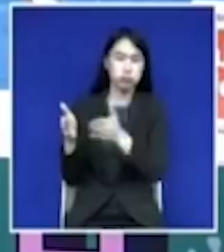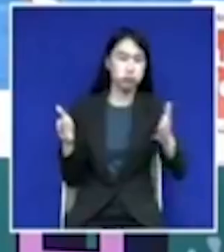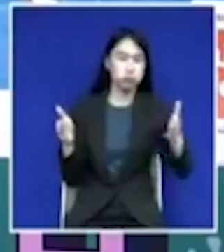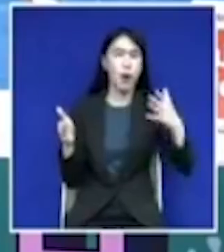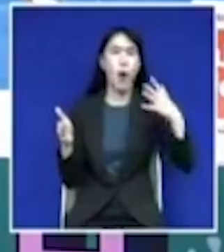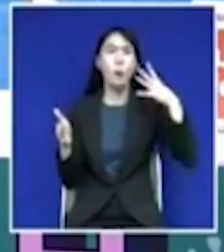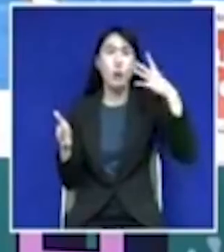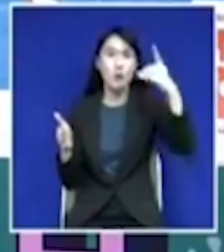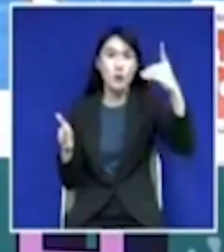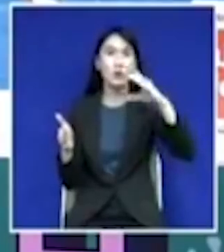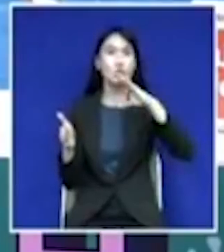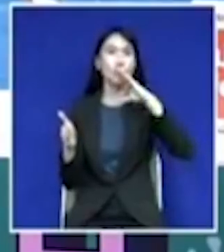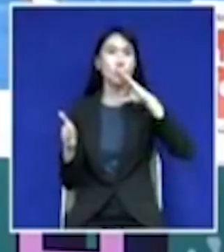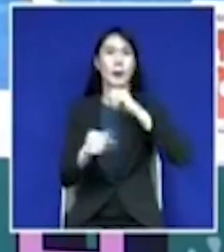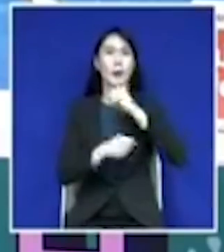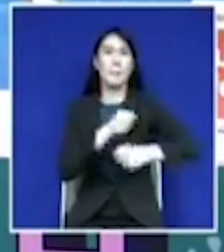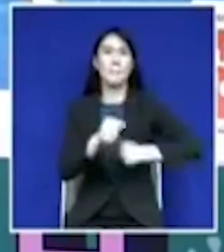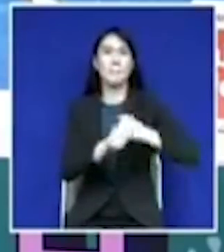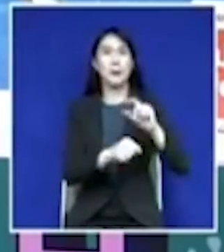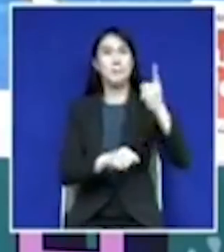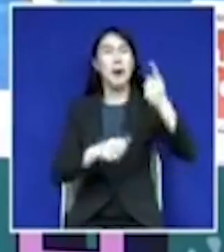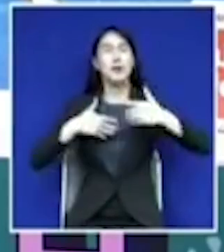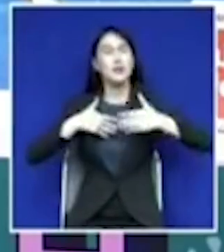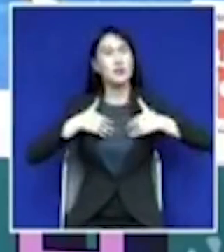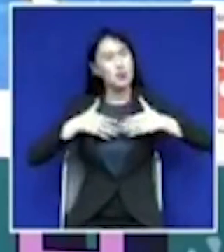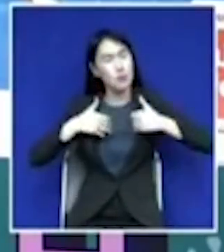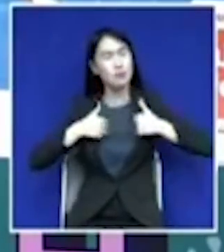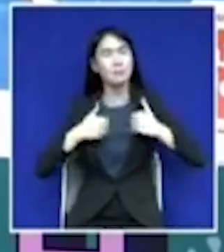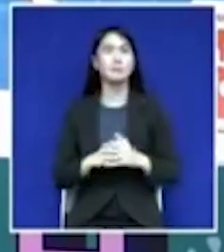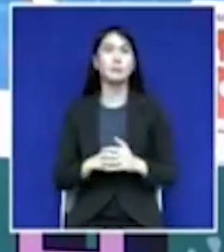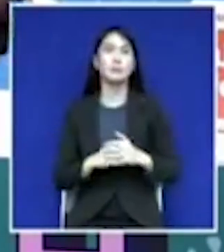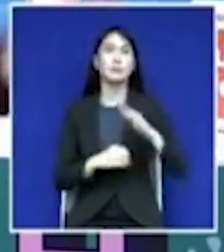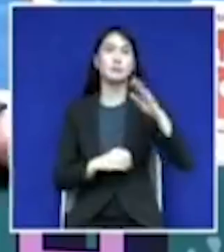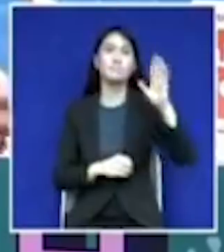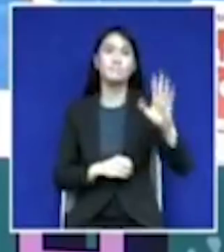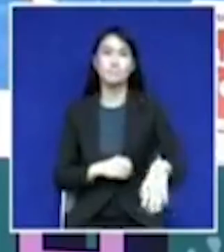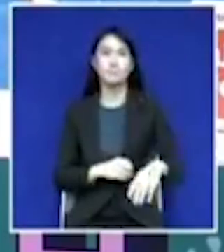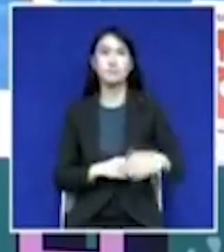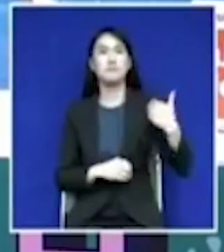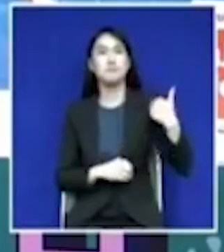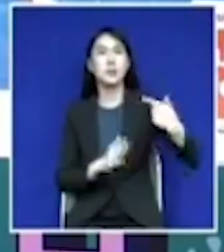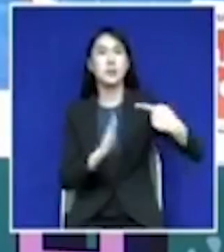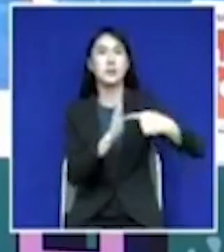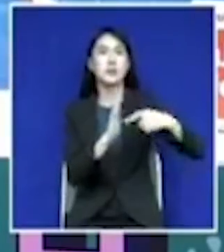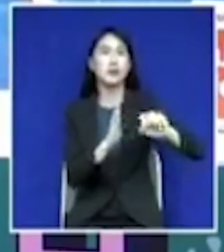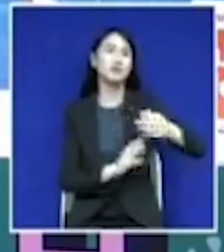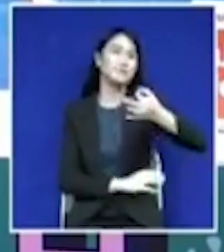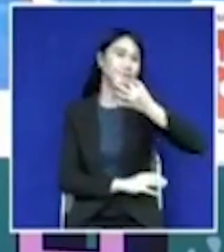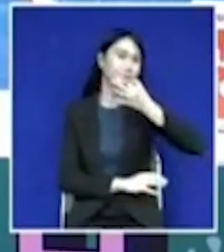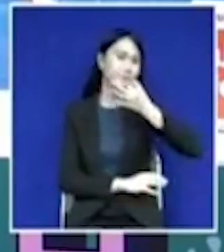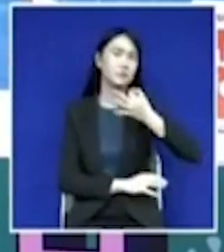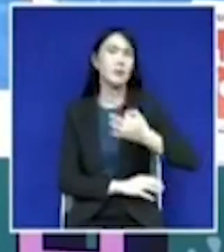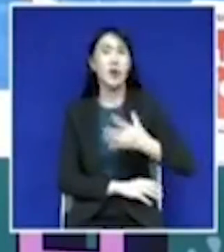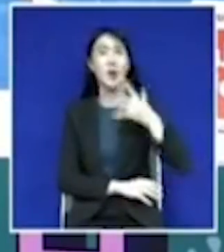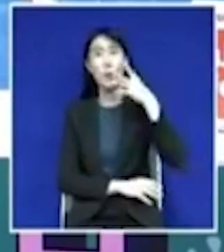นี้กะว่าเทศกาลปีใหม่เราจะได้สนุกสนานกันก็มาปรากฏอยู่ที่ทางด้านนี้เพราะฉะนั้นวันพรุ่งนี้วัน